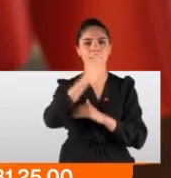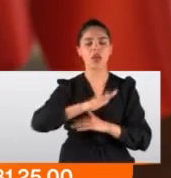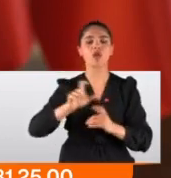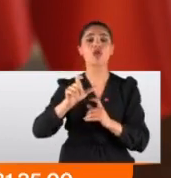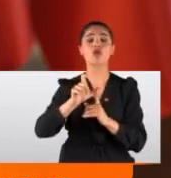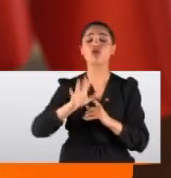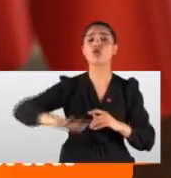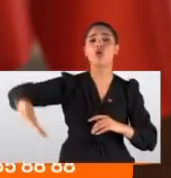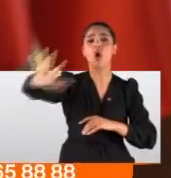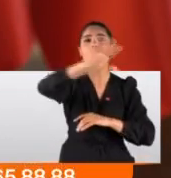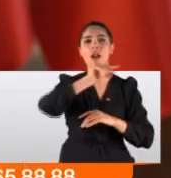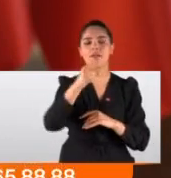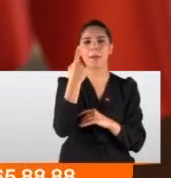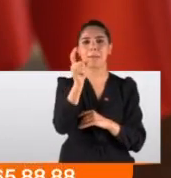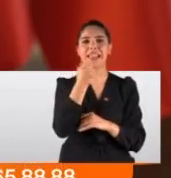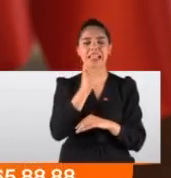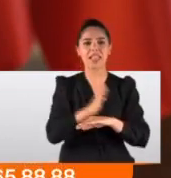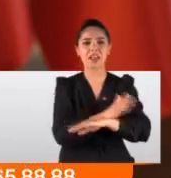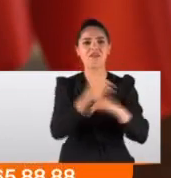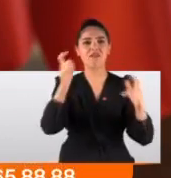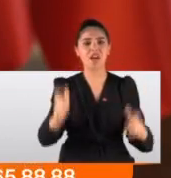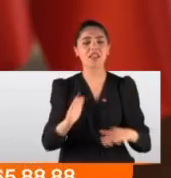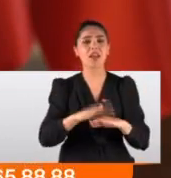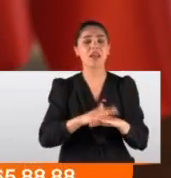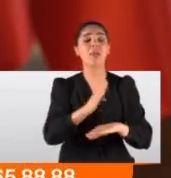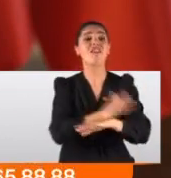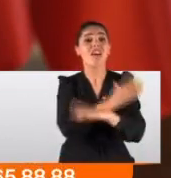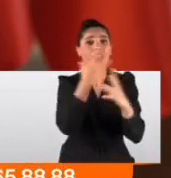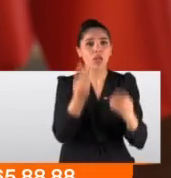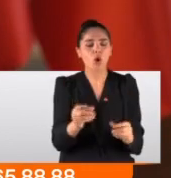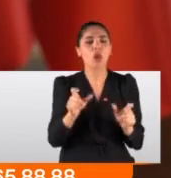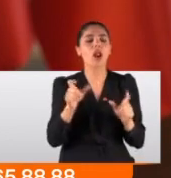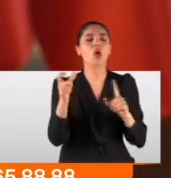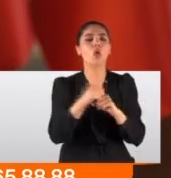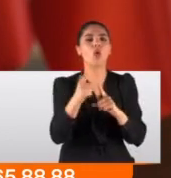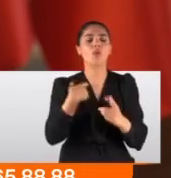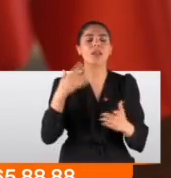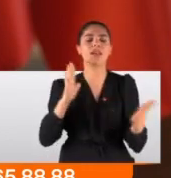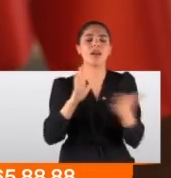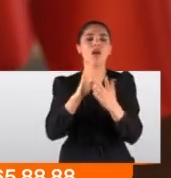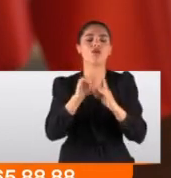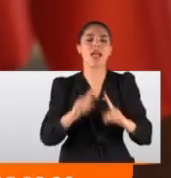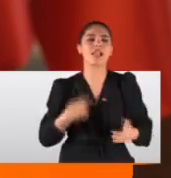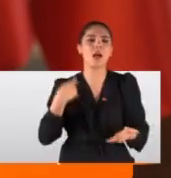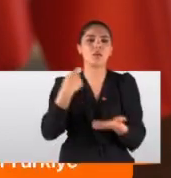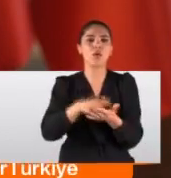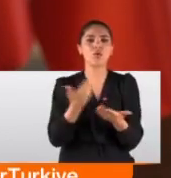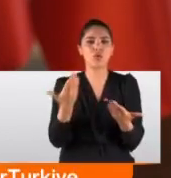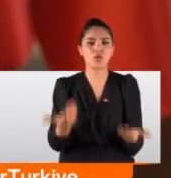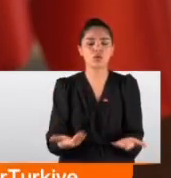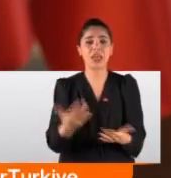coğrafyayı bin yıldır vatan kılmanın ve vatan olarak tutmanın bedelini ödüyoruz. Yakın